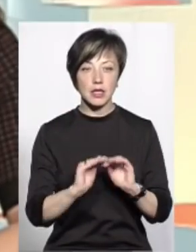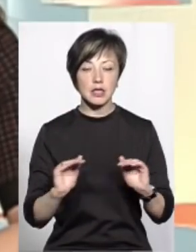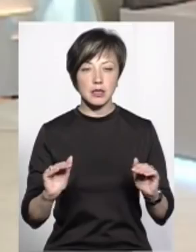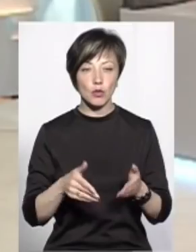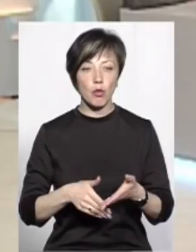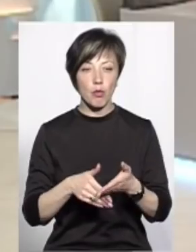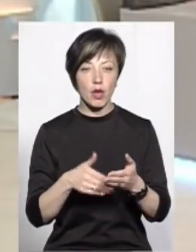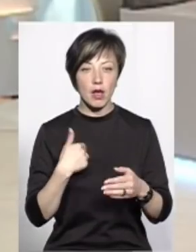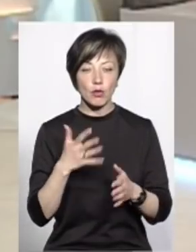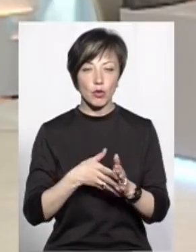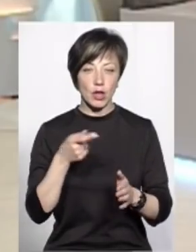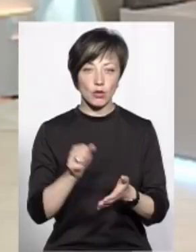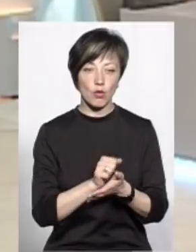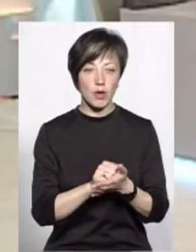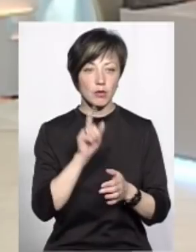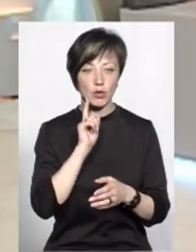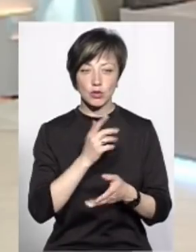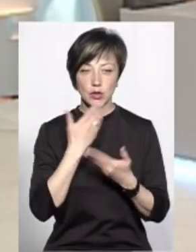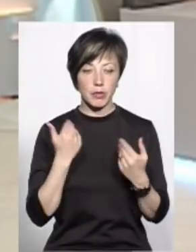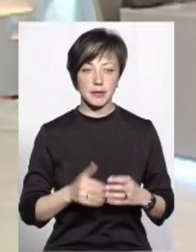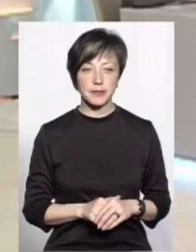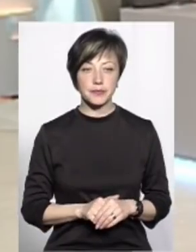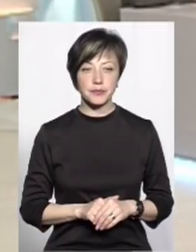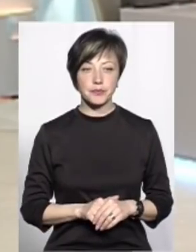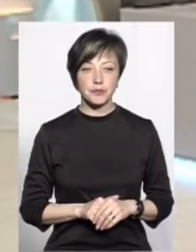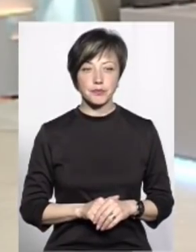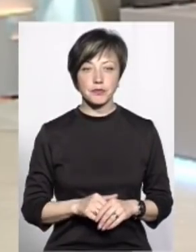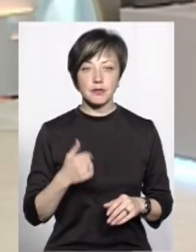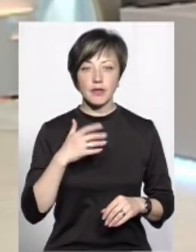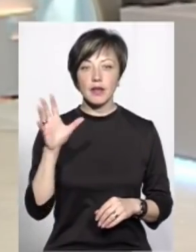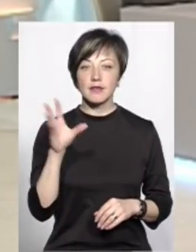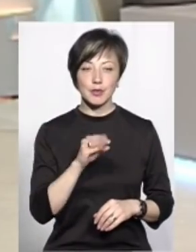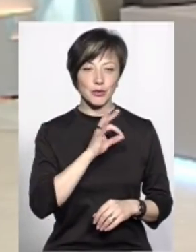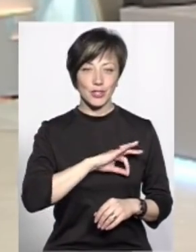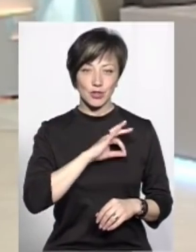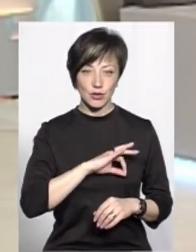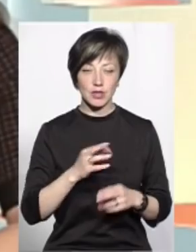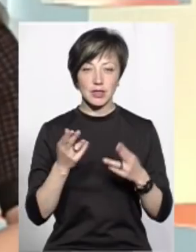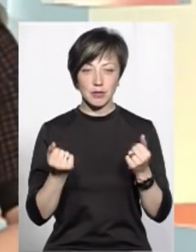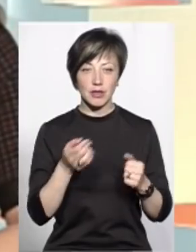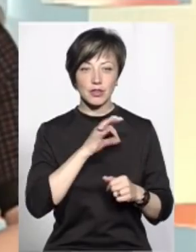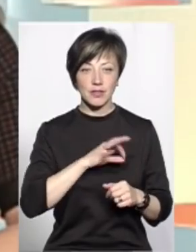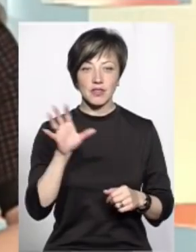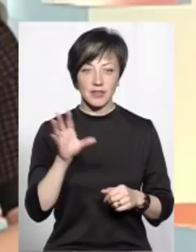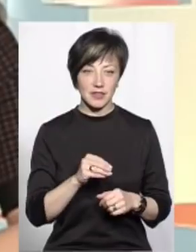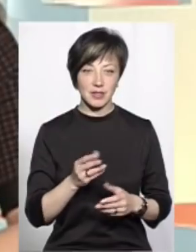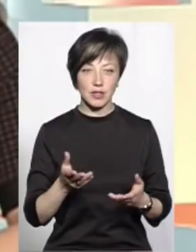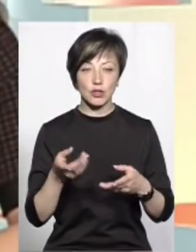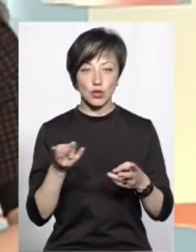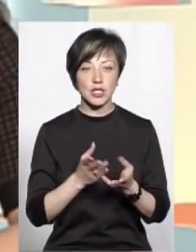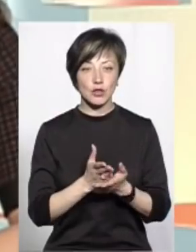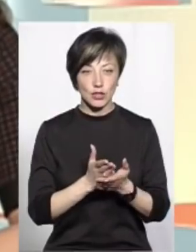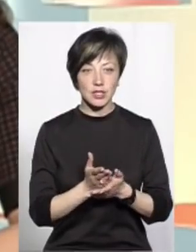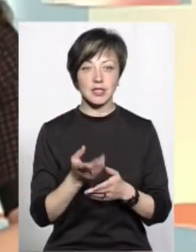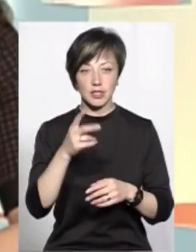там допомога, я вже подала документи, але поки що немає грошей. Я всім користуюсь. Треба, якщо